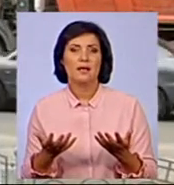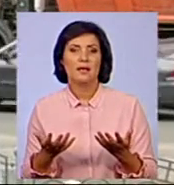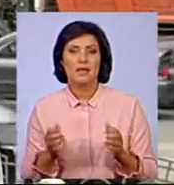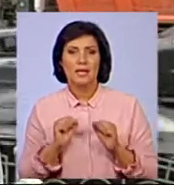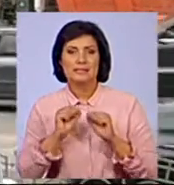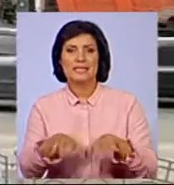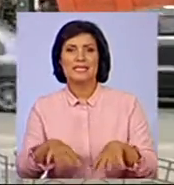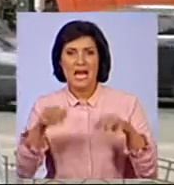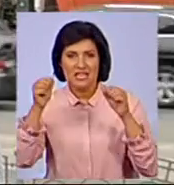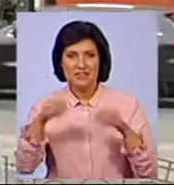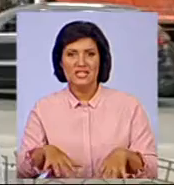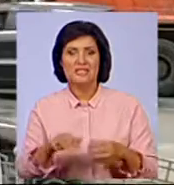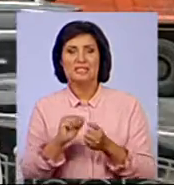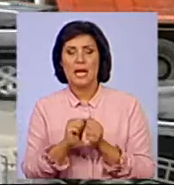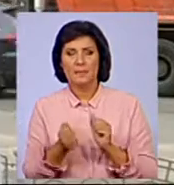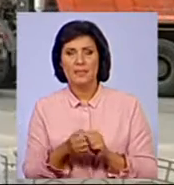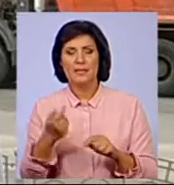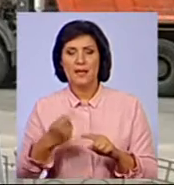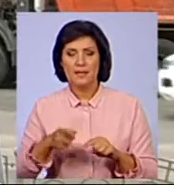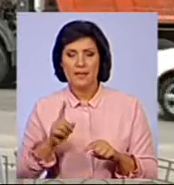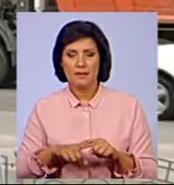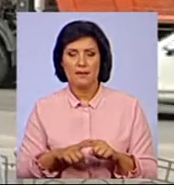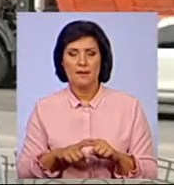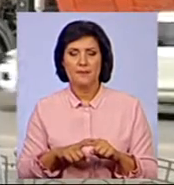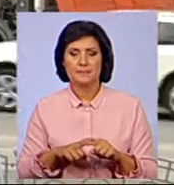скидає вниз каміння, яке